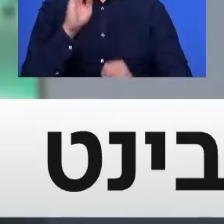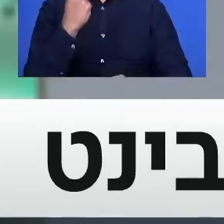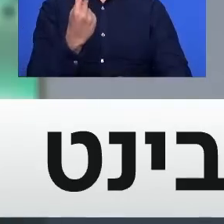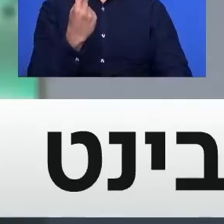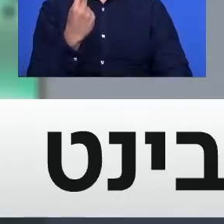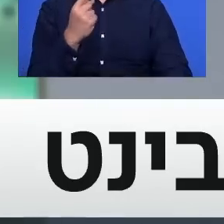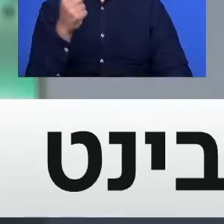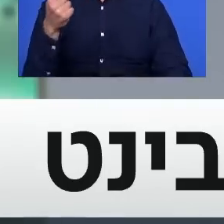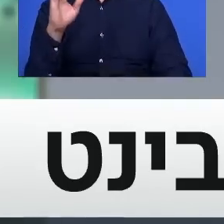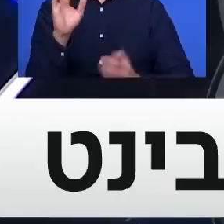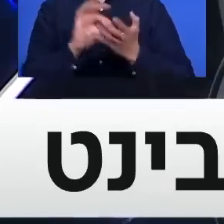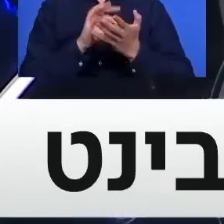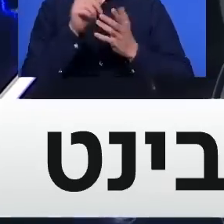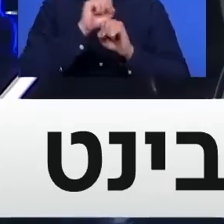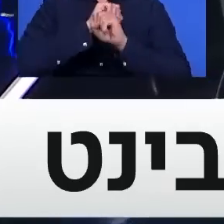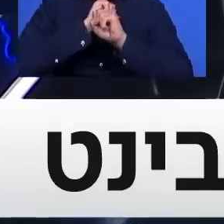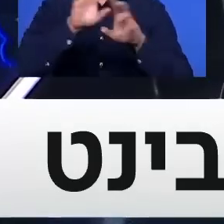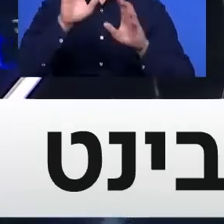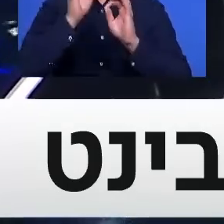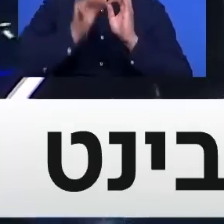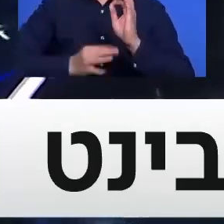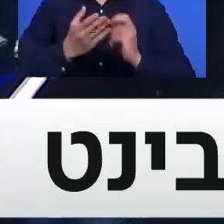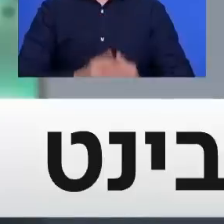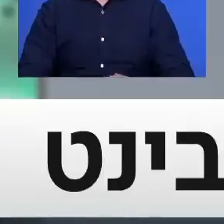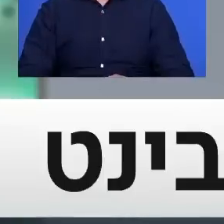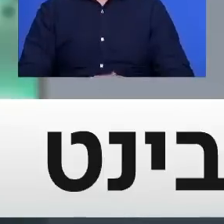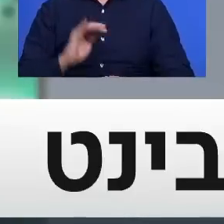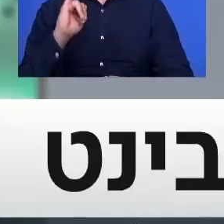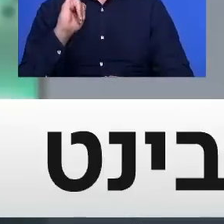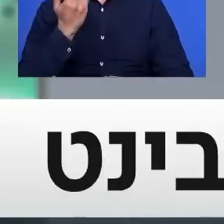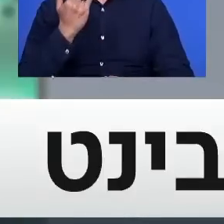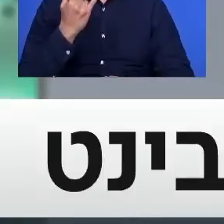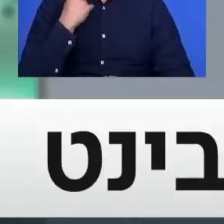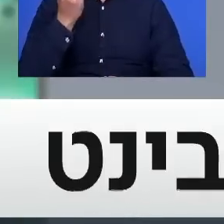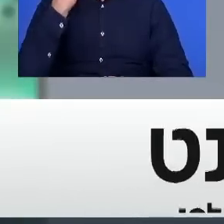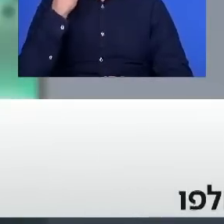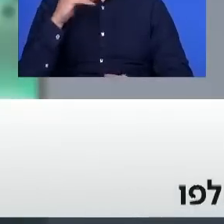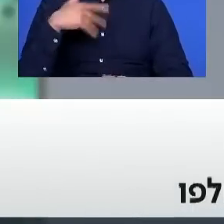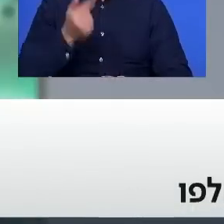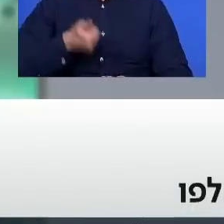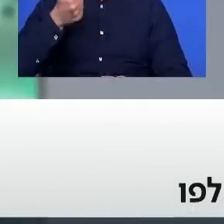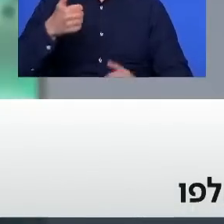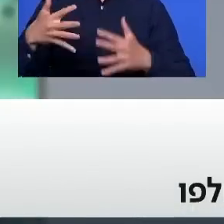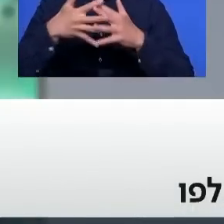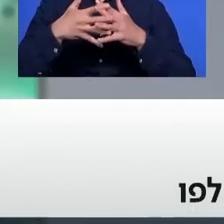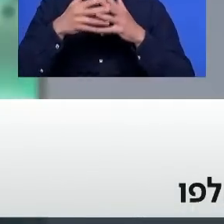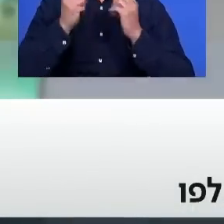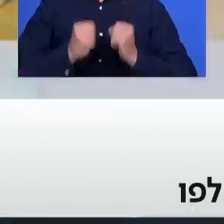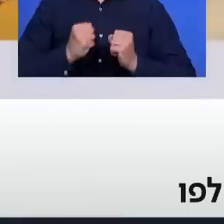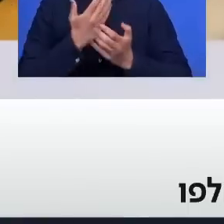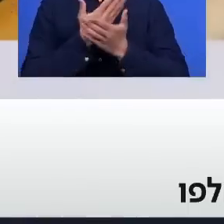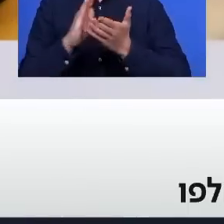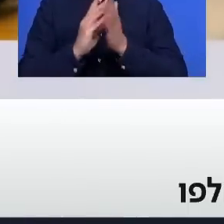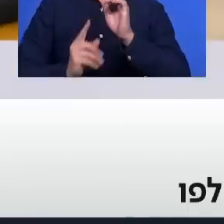כהן, כתבתנו המדינית, את מפרסמת את הפרטים של ההחלטה הזאת. נכון, מיכאל, בשבוע שעבר שרי הקבינט המדיני-ביטחוני מקבלים החלטה